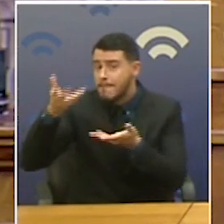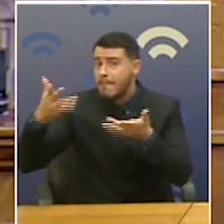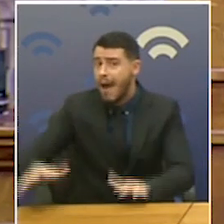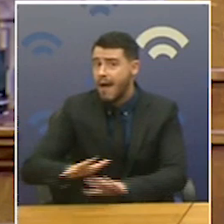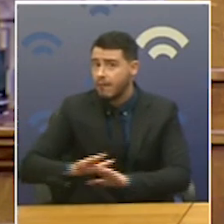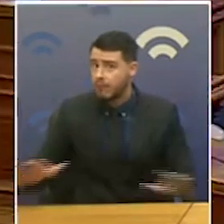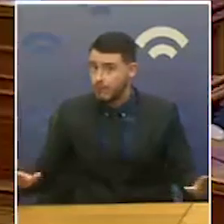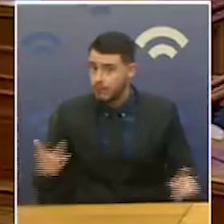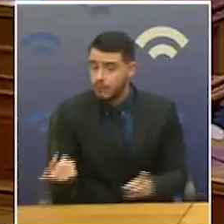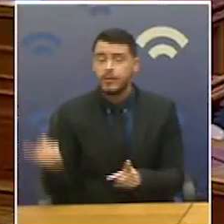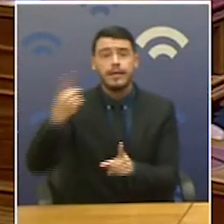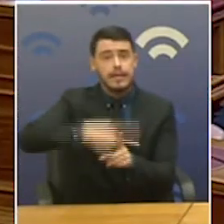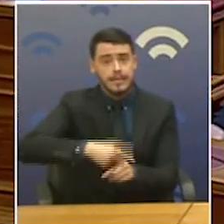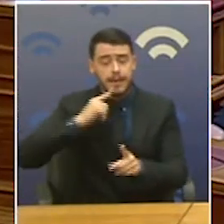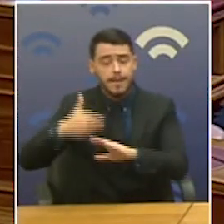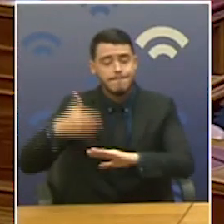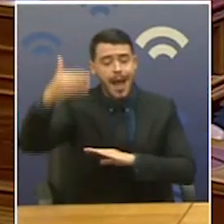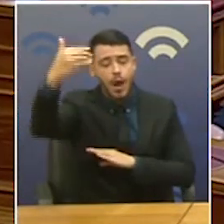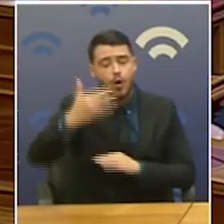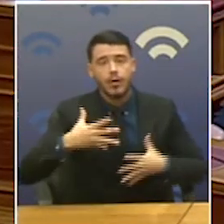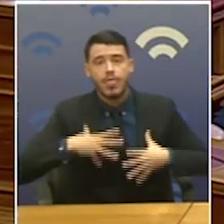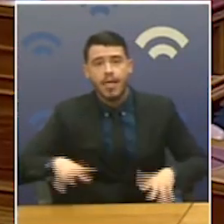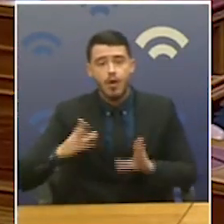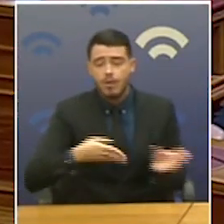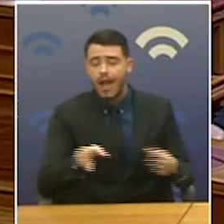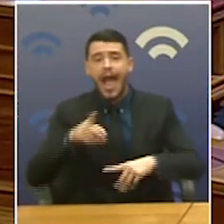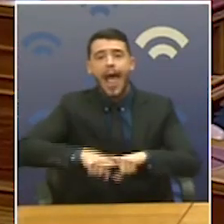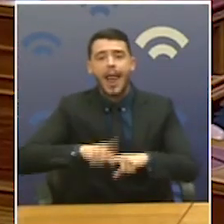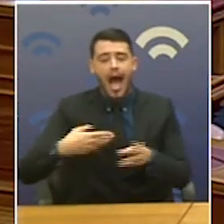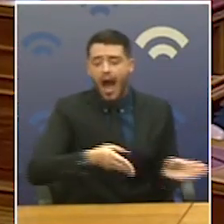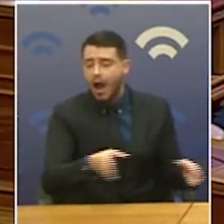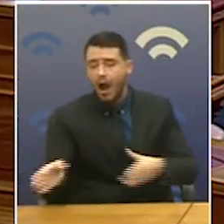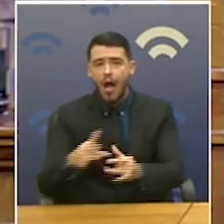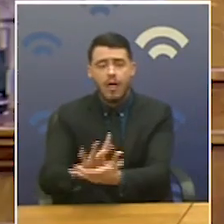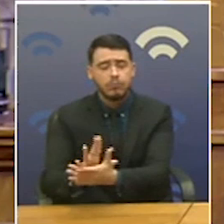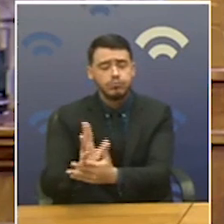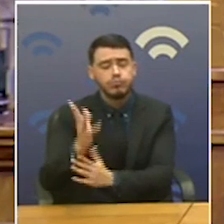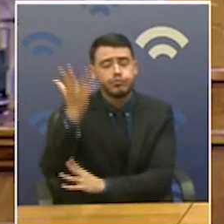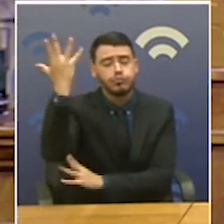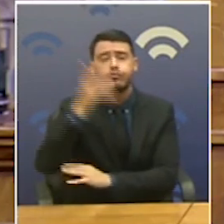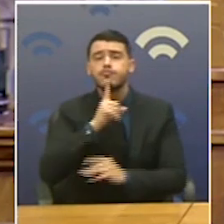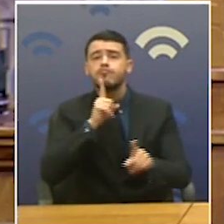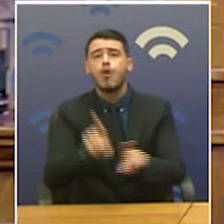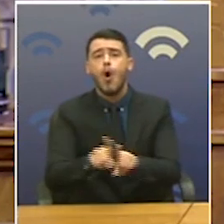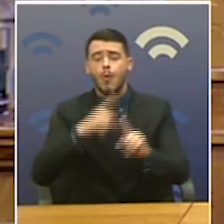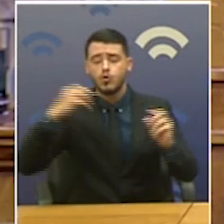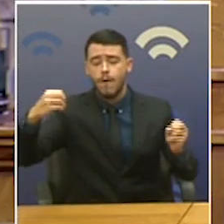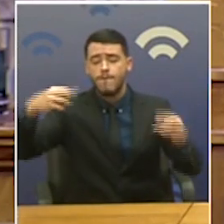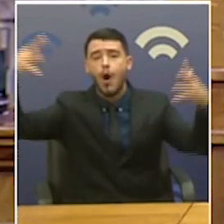τη θετική προβολή της στο μέλλον. Πρόκειται, με άλλα λόγια, για μια σημαντική ευκαιρία